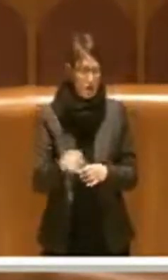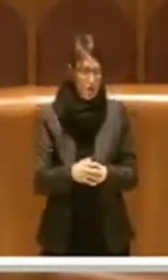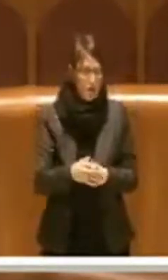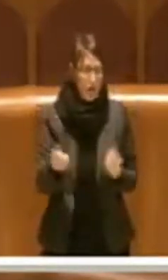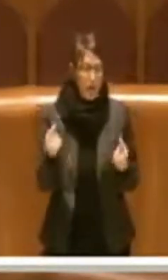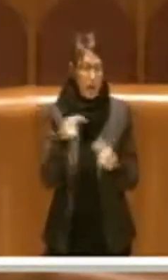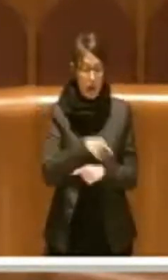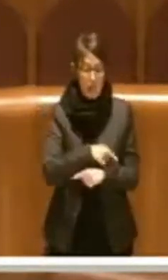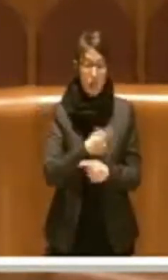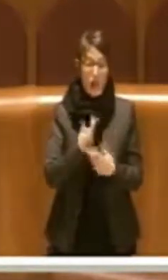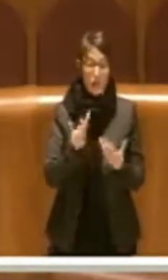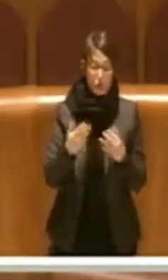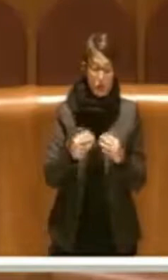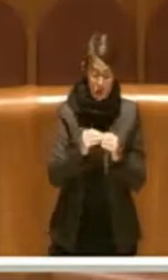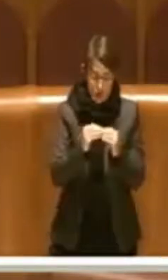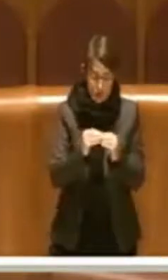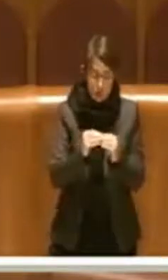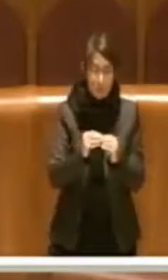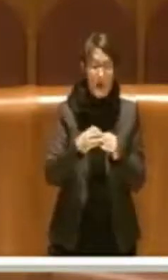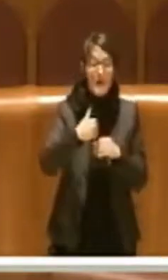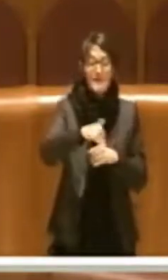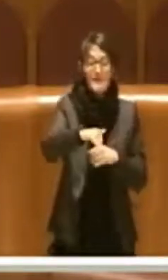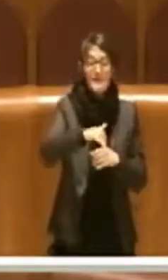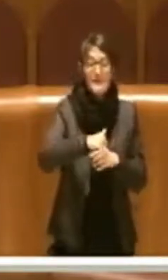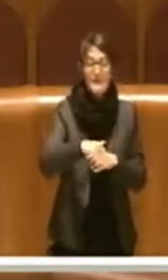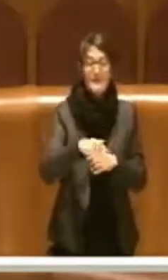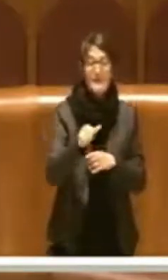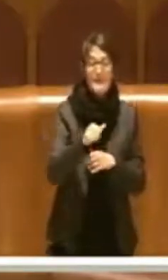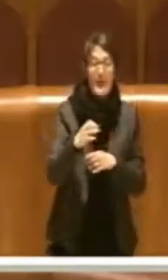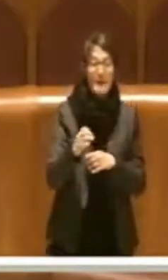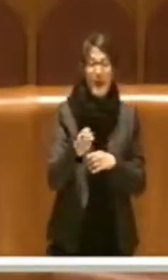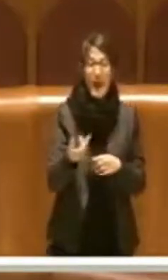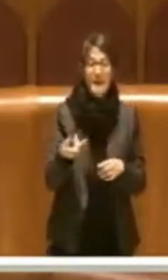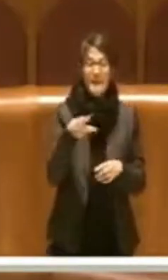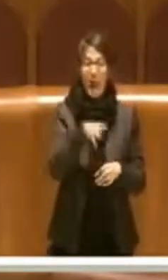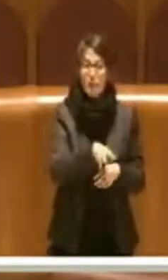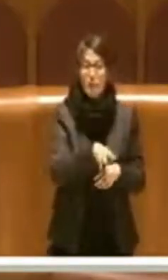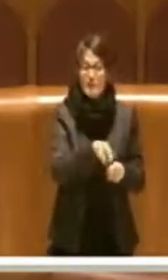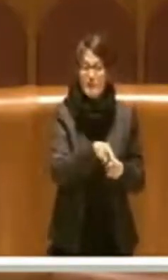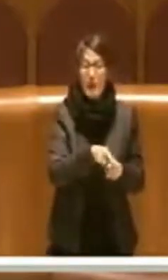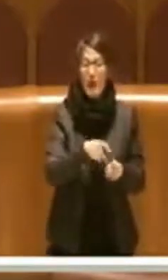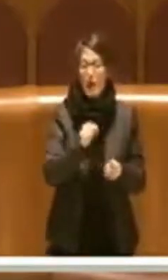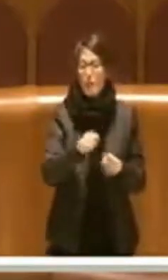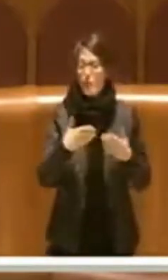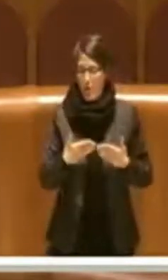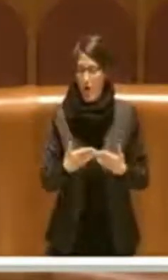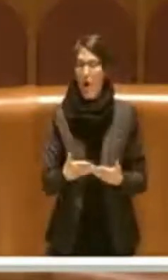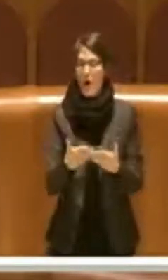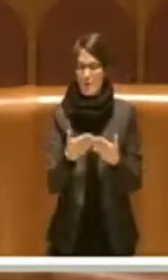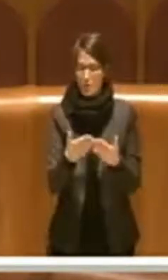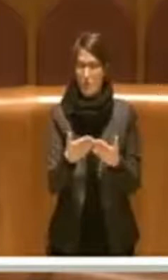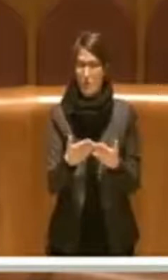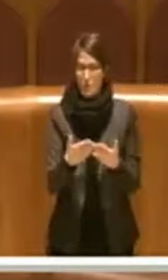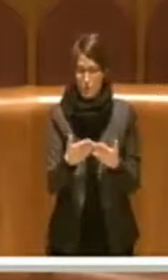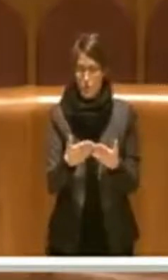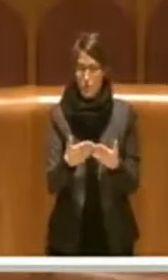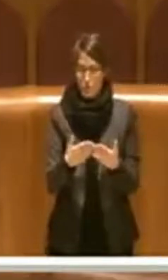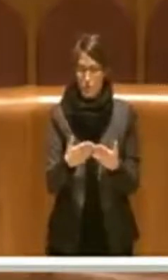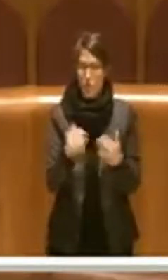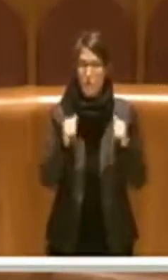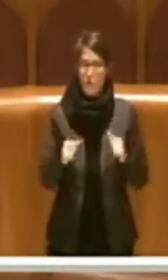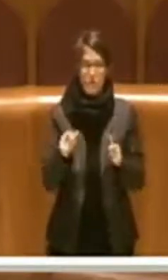della sistemazione della Selvaganda bis sarebbe veramente un grosso aiuto per i cittadini